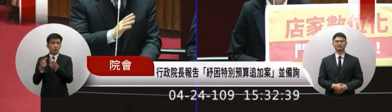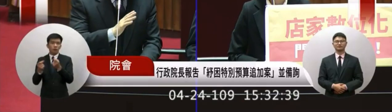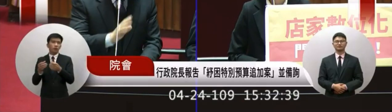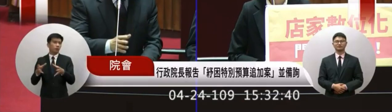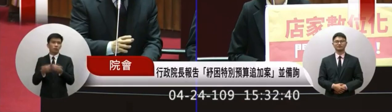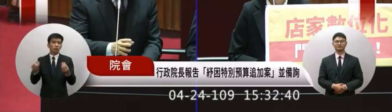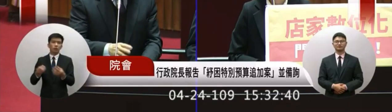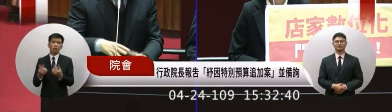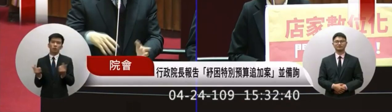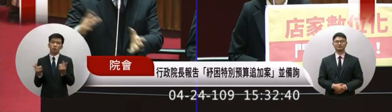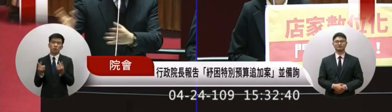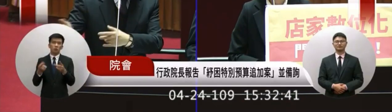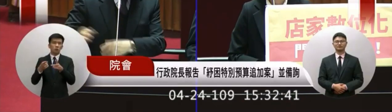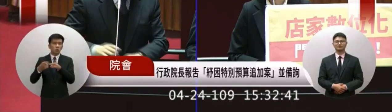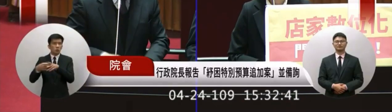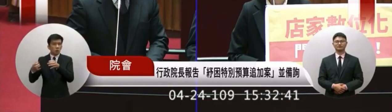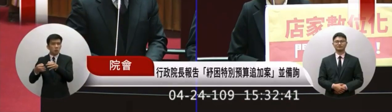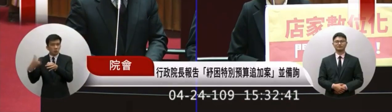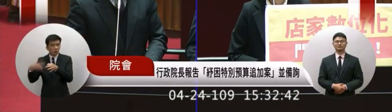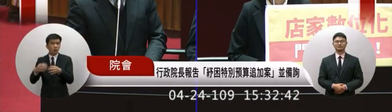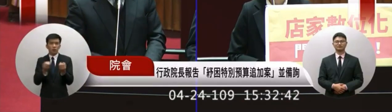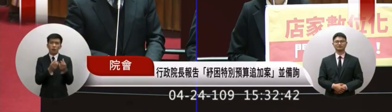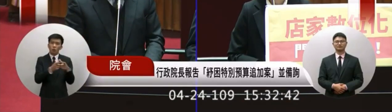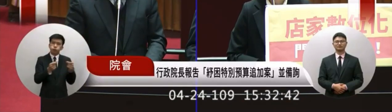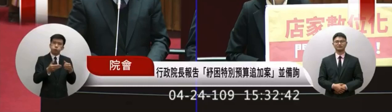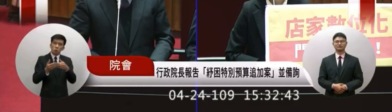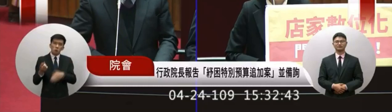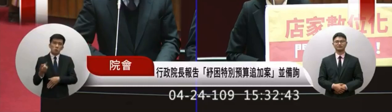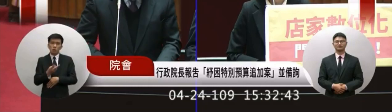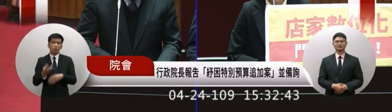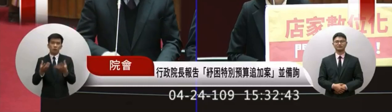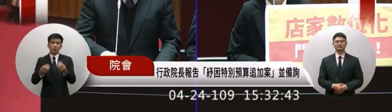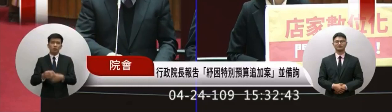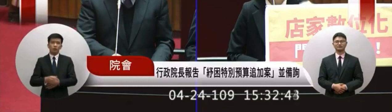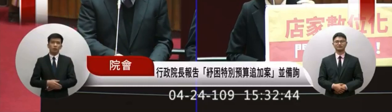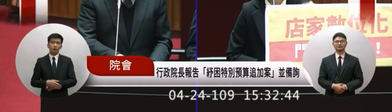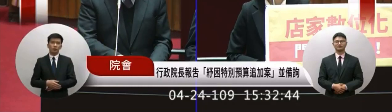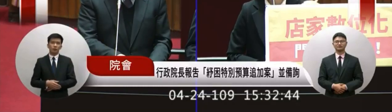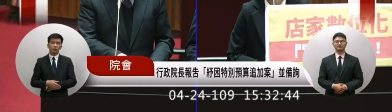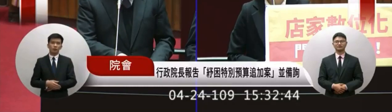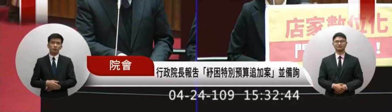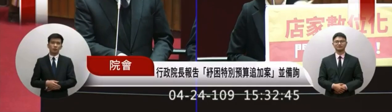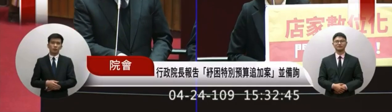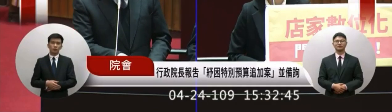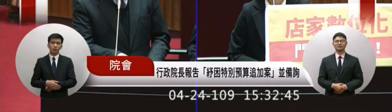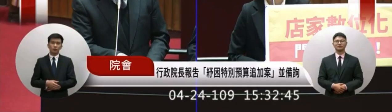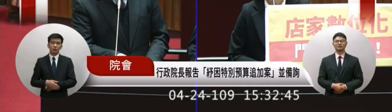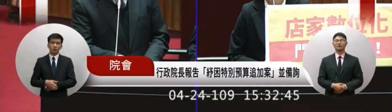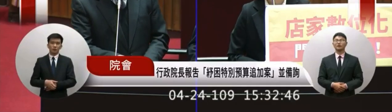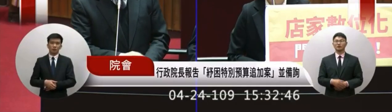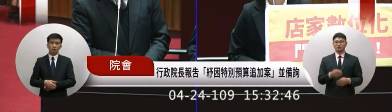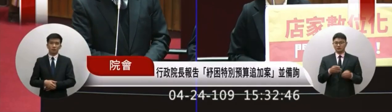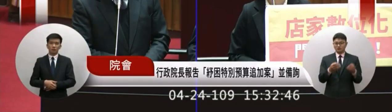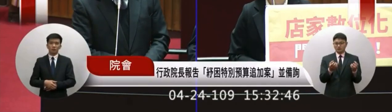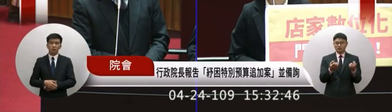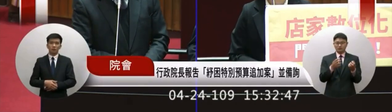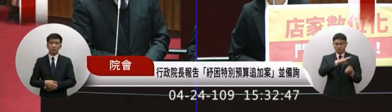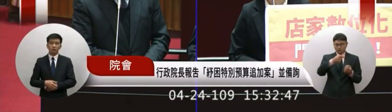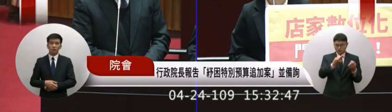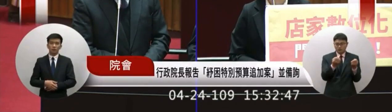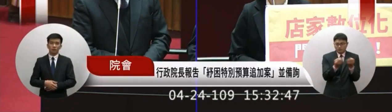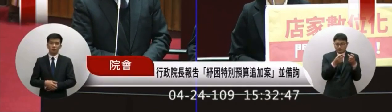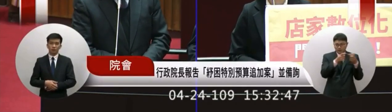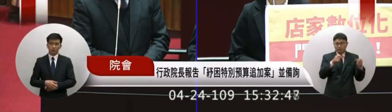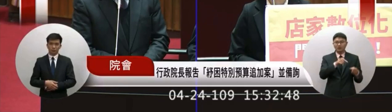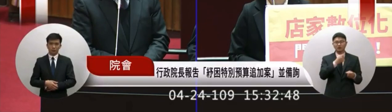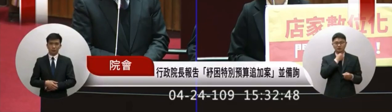没有所谓小规模营业人又开统一发票的情况。 应该是要开统一发票，那不属于小规模的情况，就是免